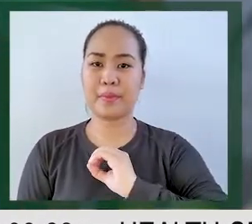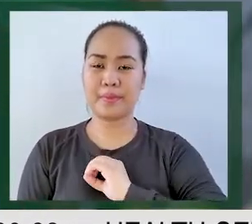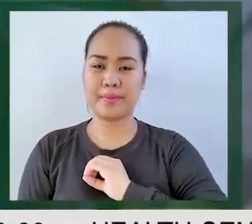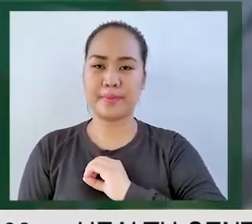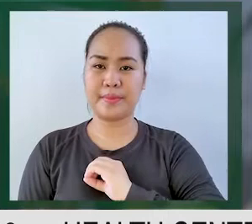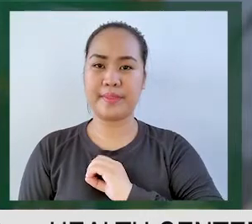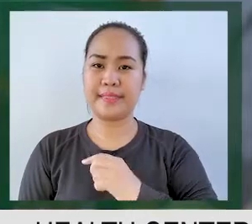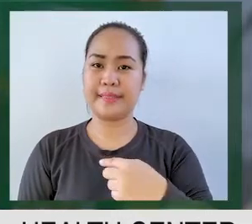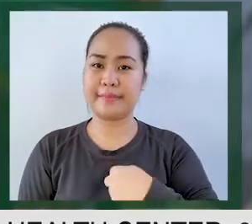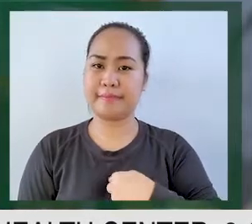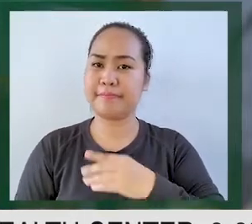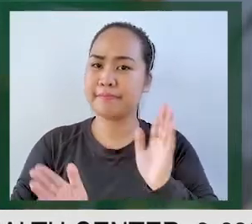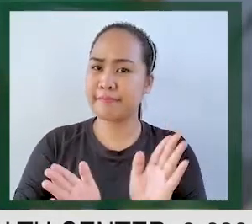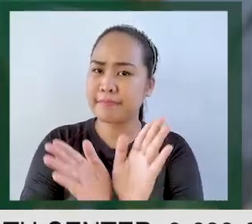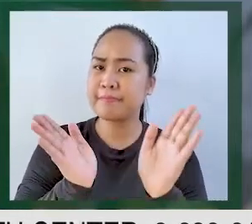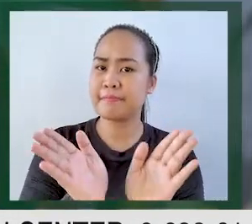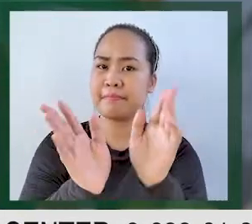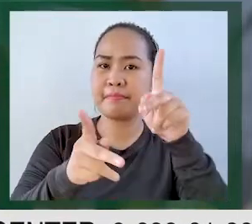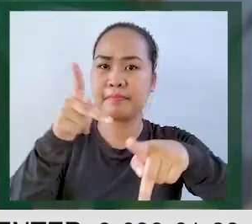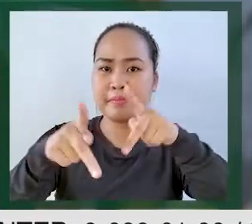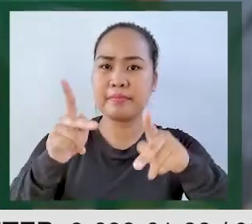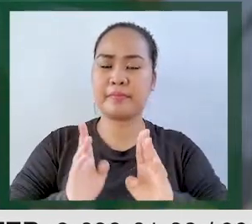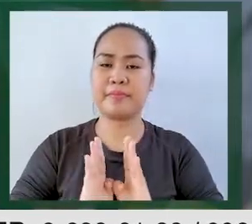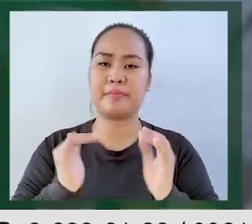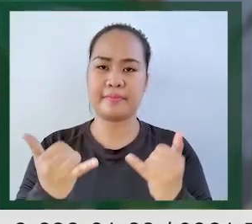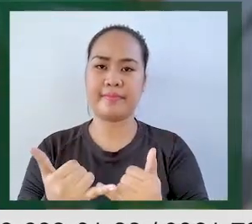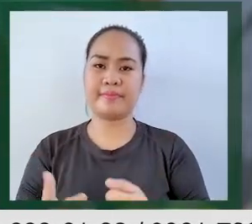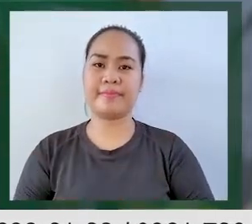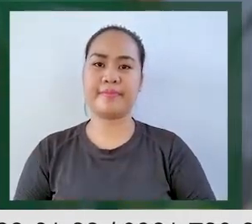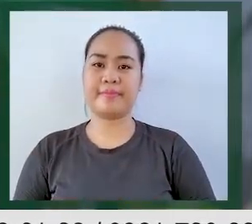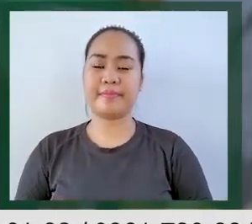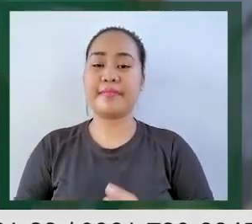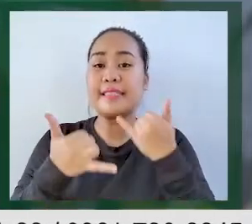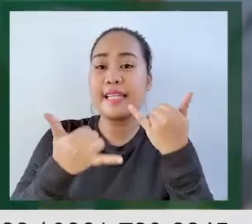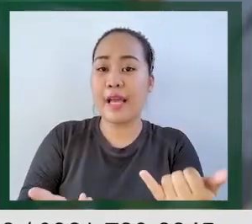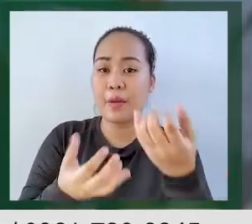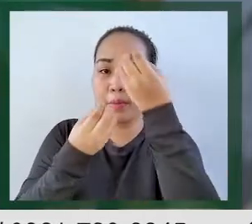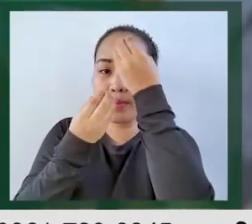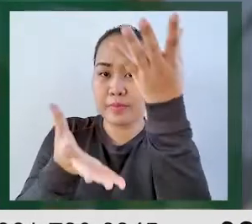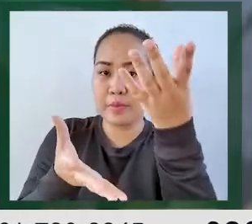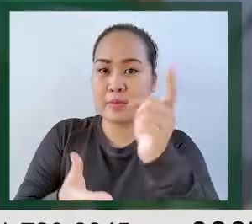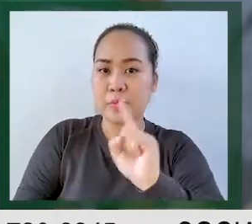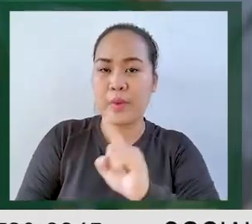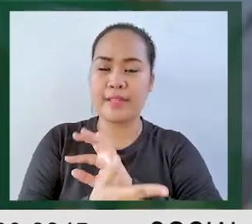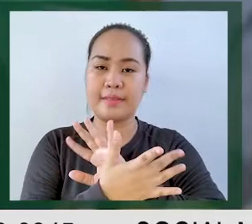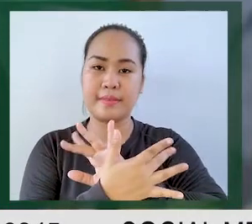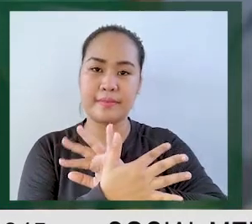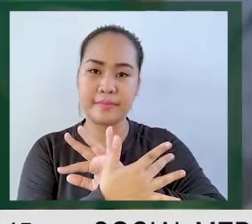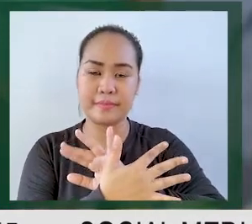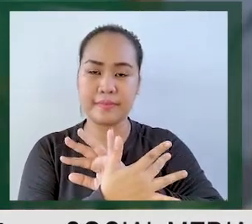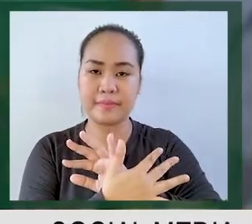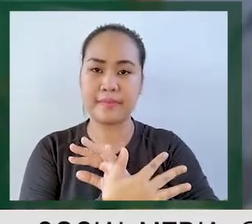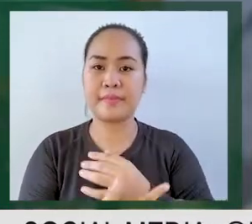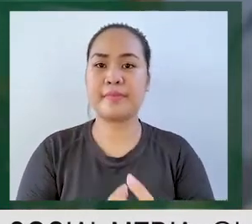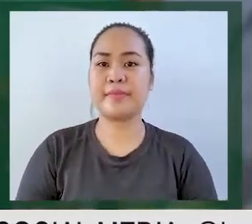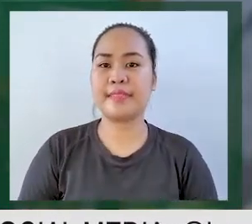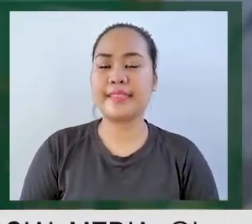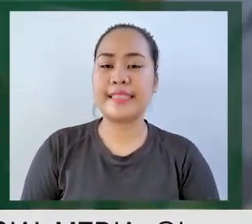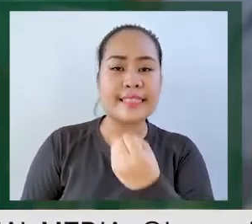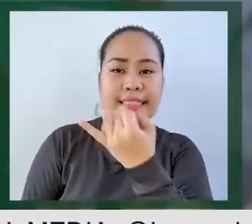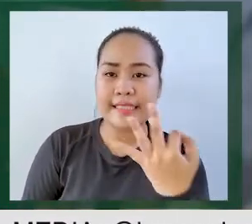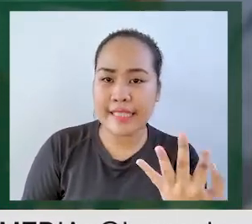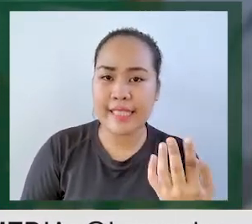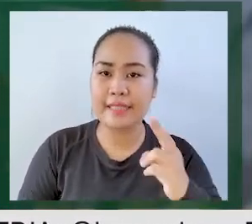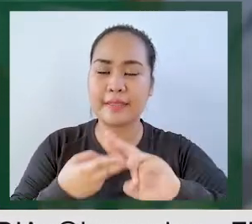hinihikayat sa ating mga kabarangay. So, diretso na po tayo ngayon, no? COVID-19 updates na, mga updated figures na ho